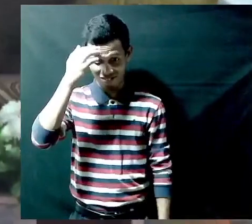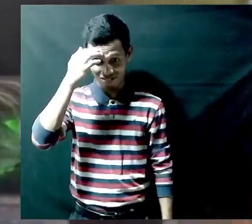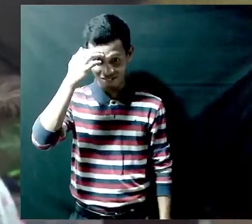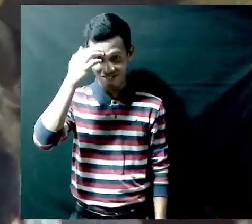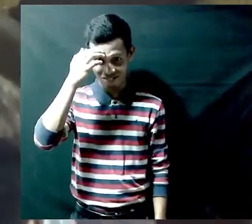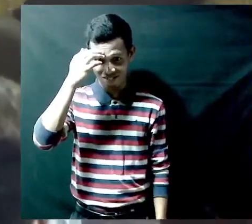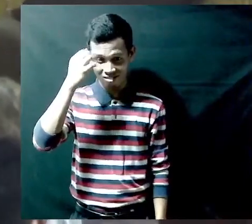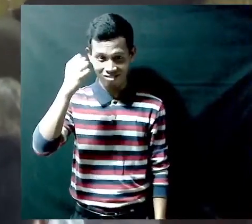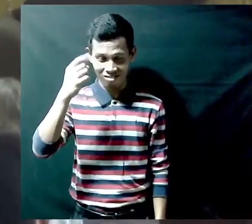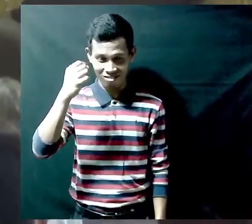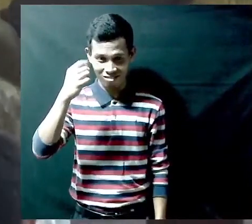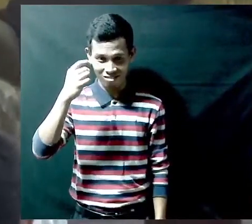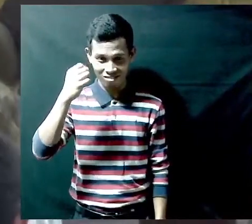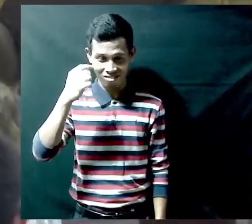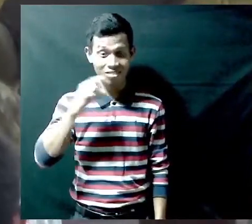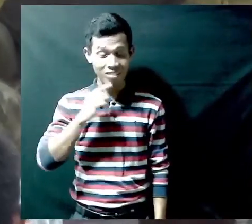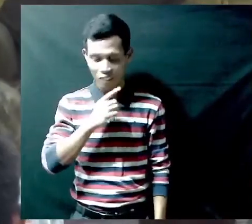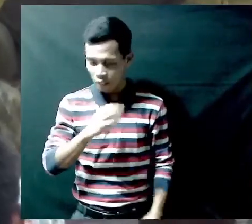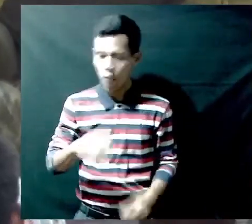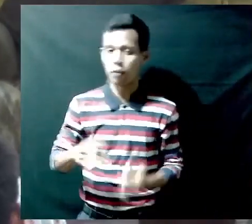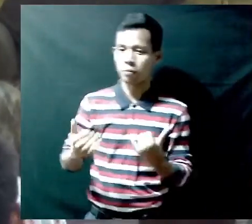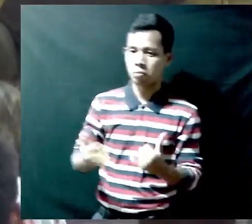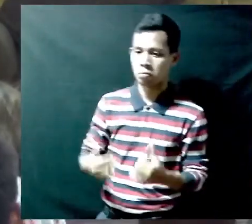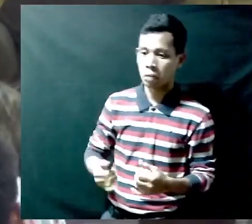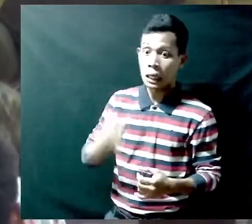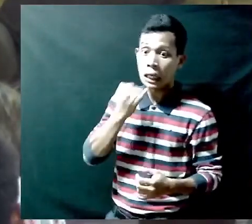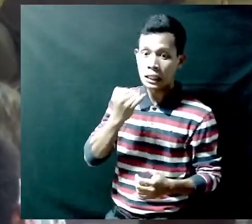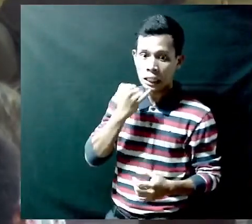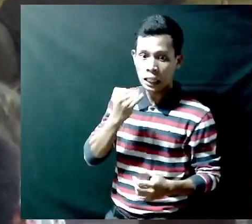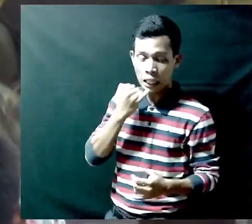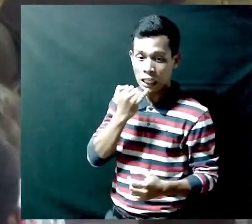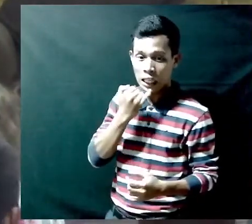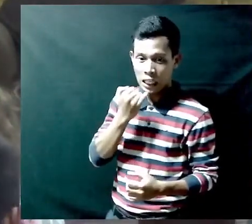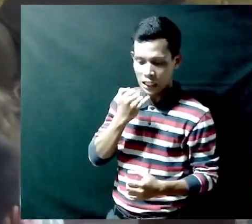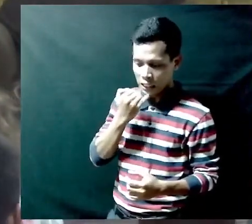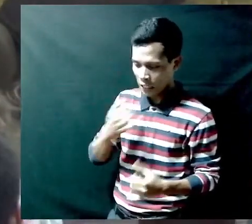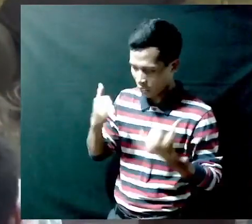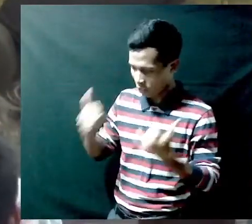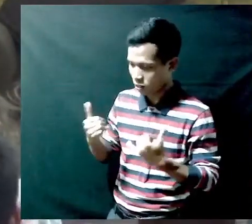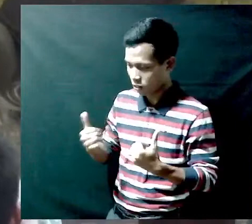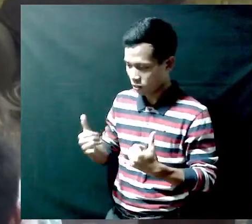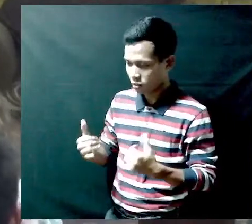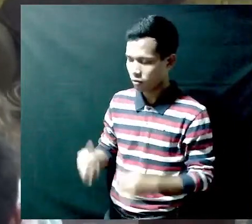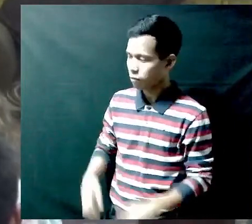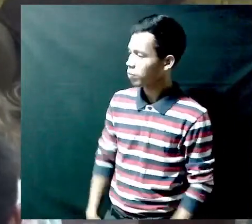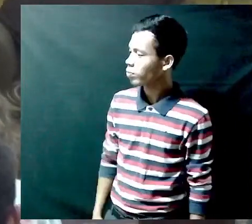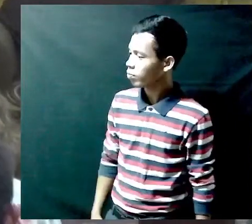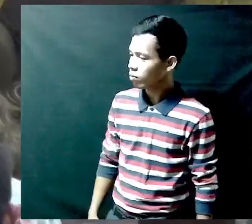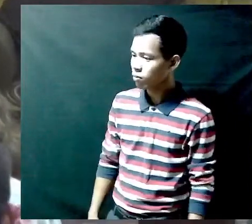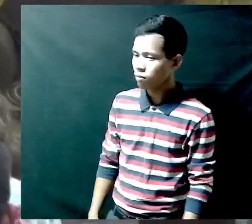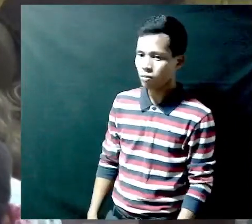Ito ang mabigat na nangyari sa Israel. Chapter 4, chapter 5, lumaban sila ng gera.